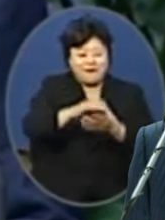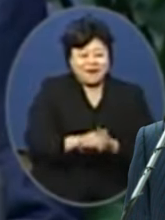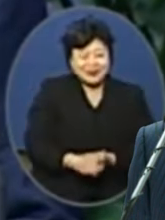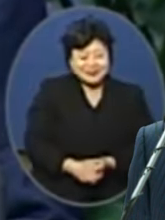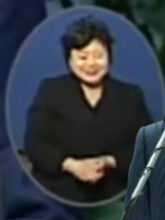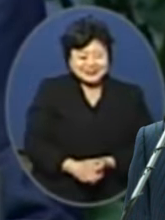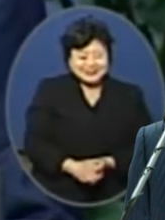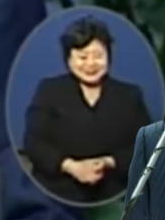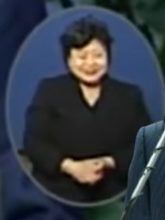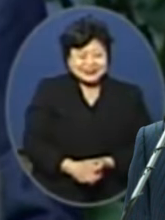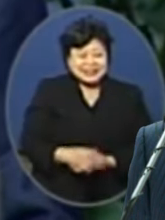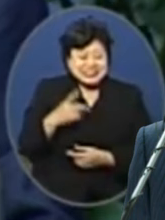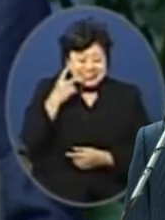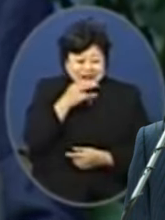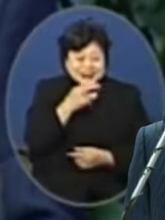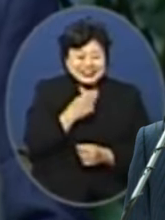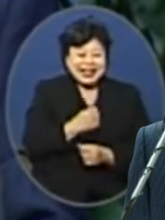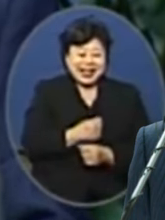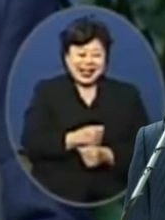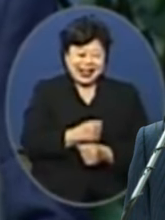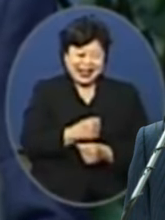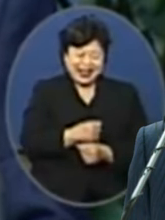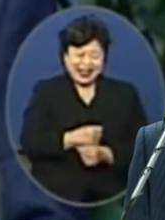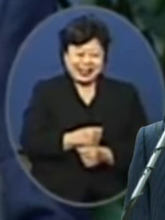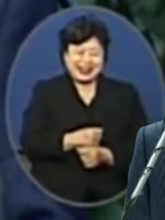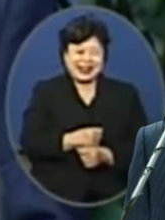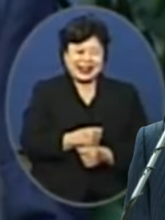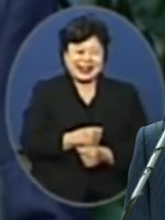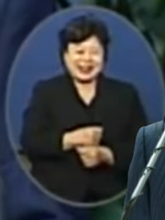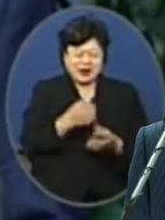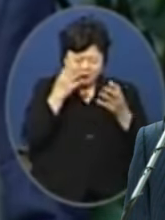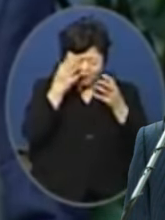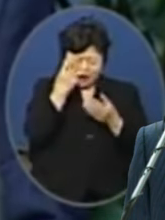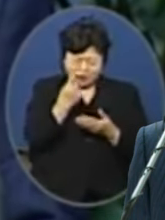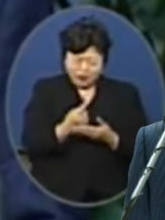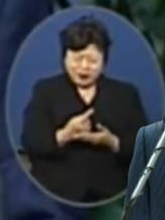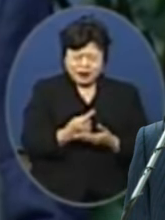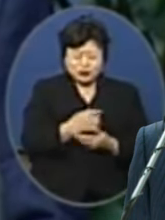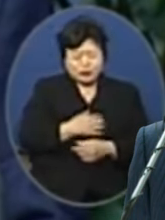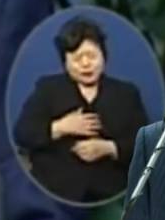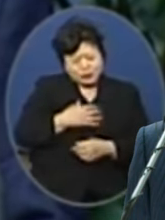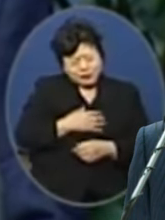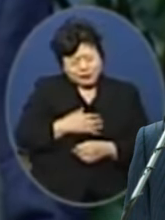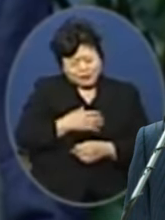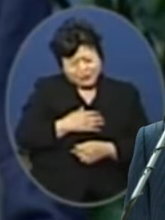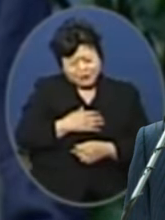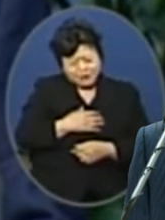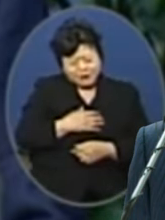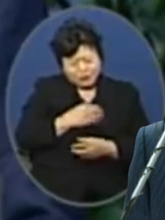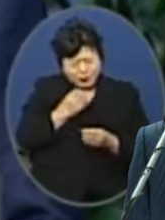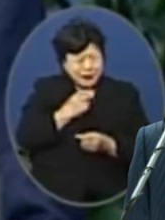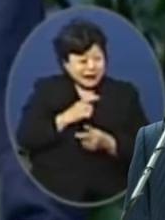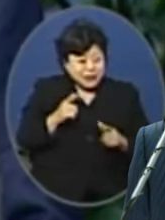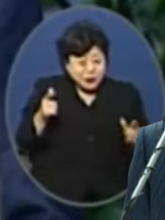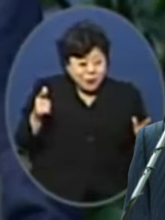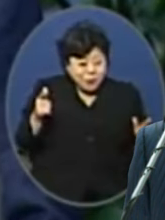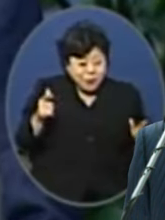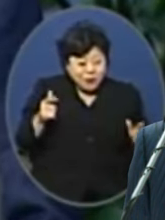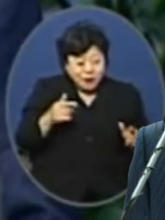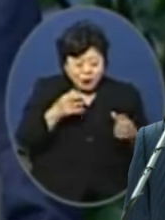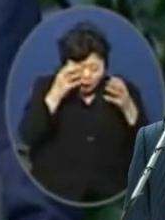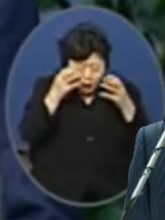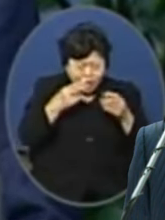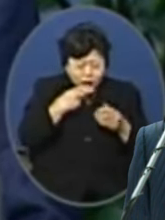길이냐 금식 기도해라 고난이 내게 다가와서 괴로우면 고난만 다가오는 것이 아니라 반드시